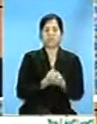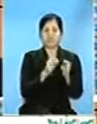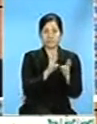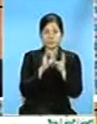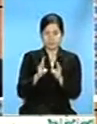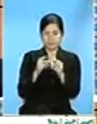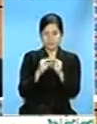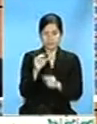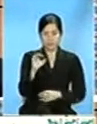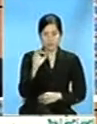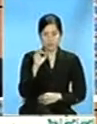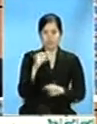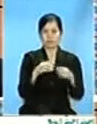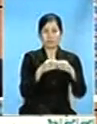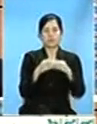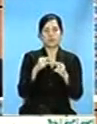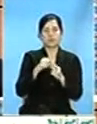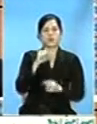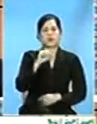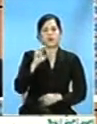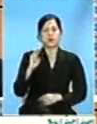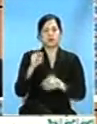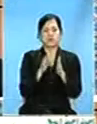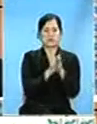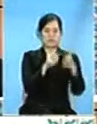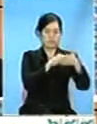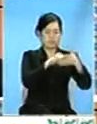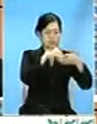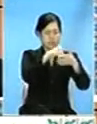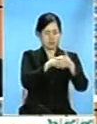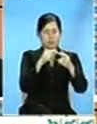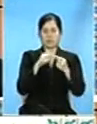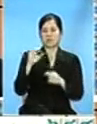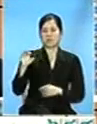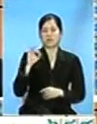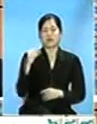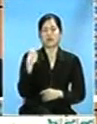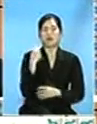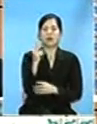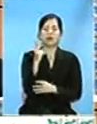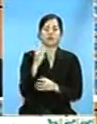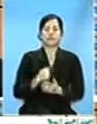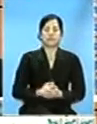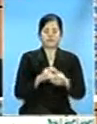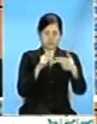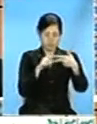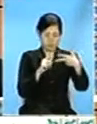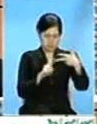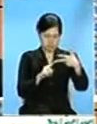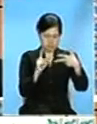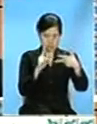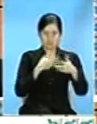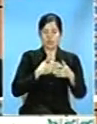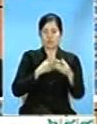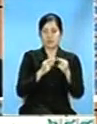ที่ได้มาซึ่งสมาชิกวุฒิสภาจะเป็นเรื่องของการเลือกตั้งหรือสรรหาก็ตาม ในส่วนที่2ส่วนที่3ซึ่งผมจะ